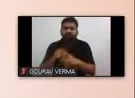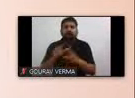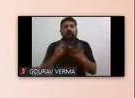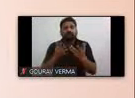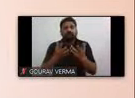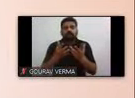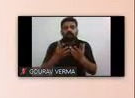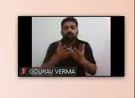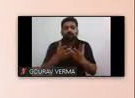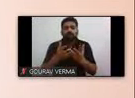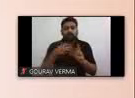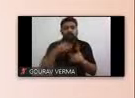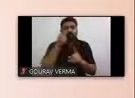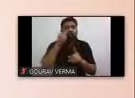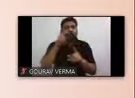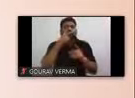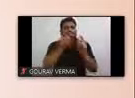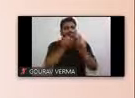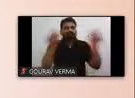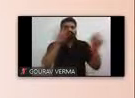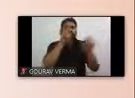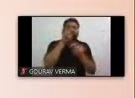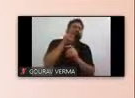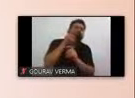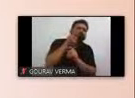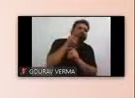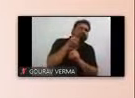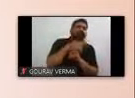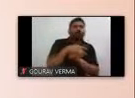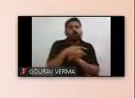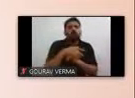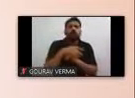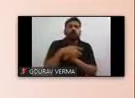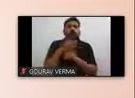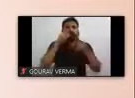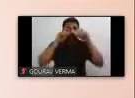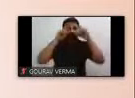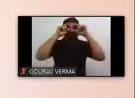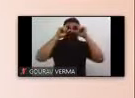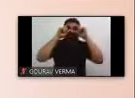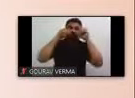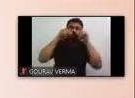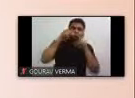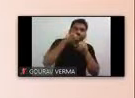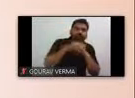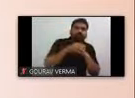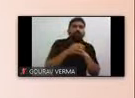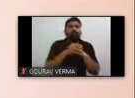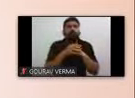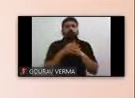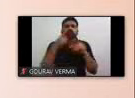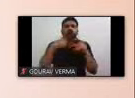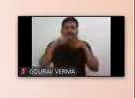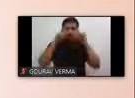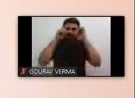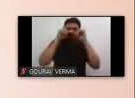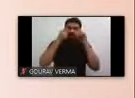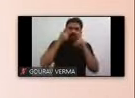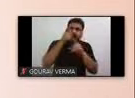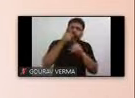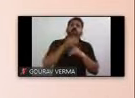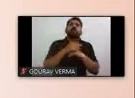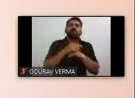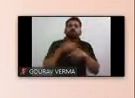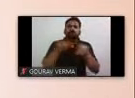या अपने पापा को पेपर पढ़ता देखेगा तो चश्मा लगाते देखेगा, चश्मा लगा के पेपर पढ़ते तो वो भी